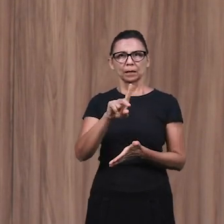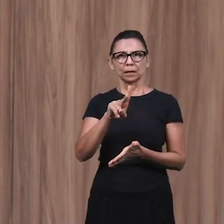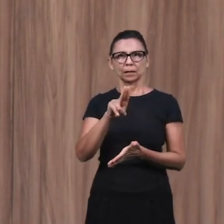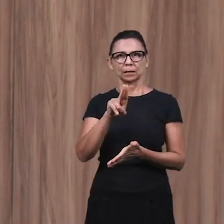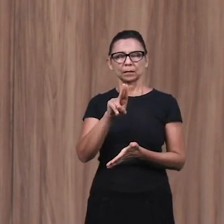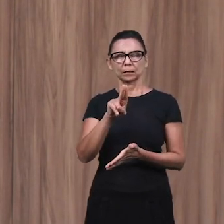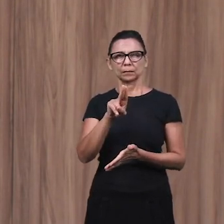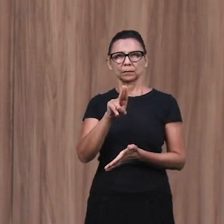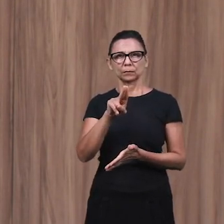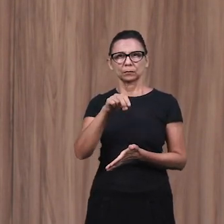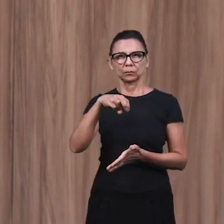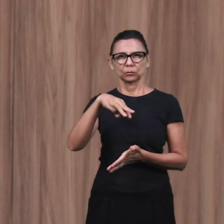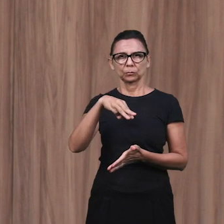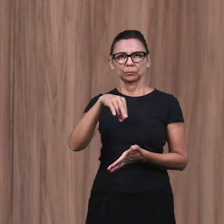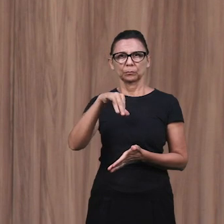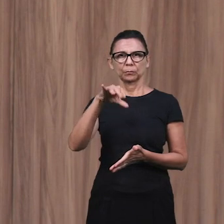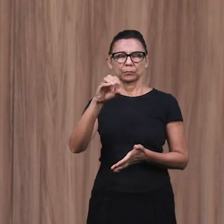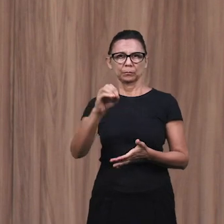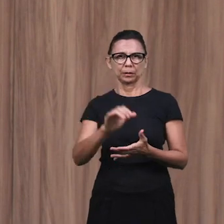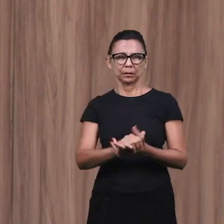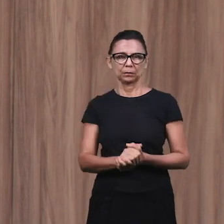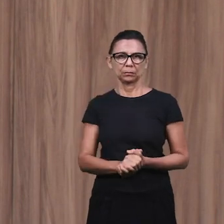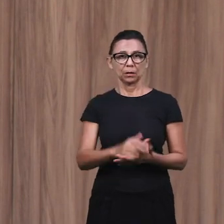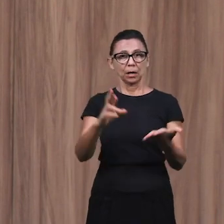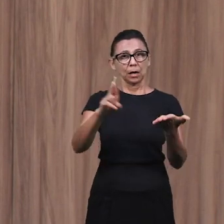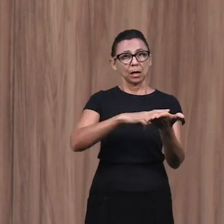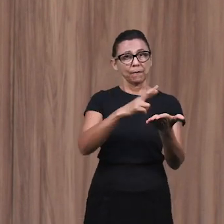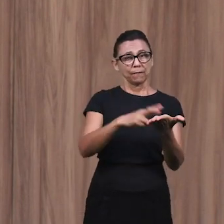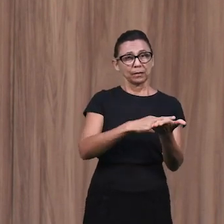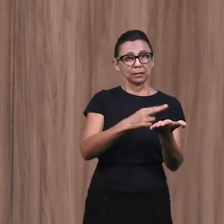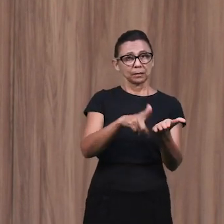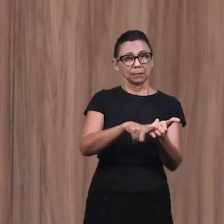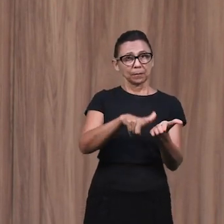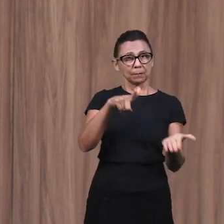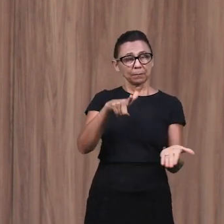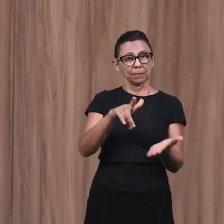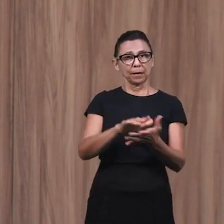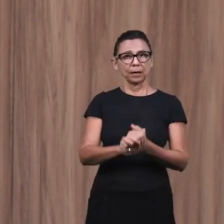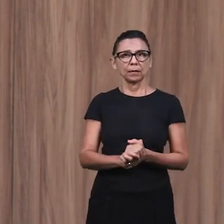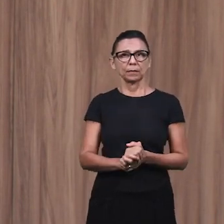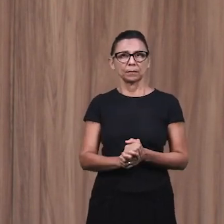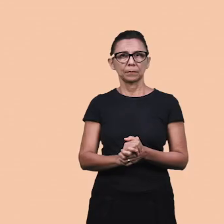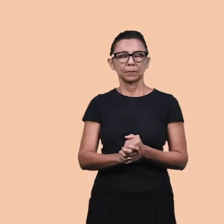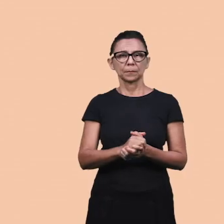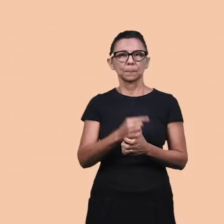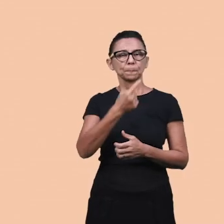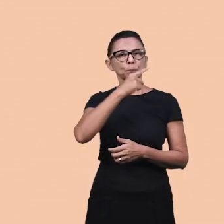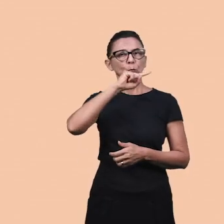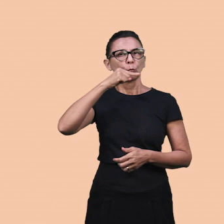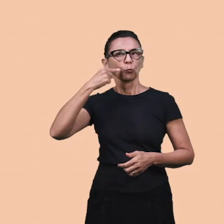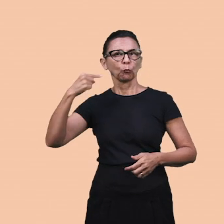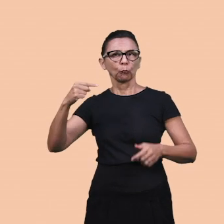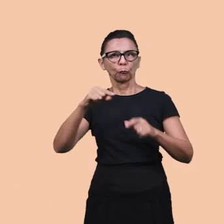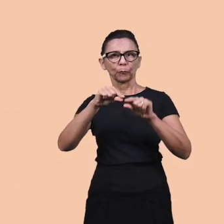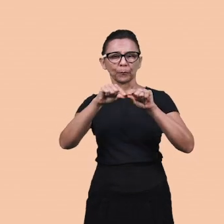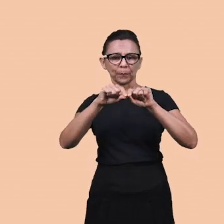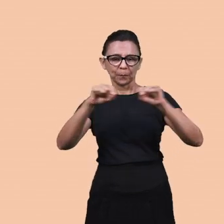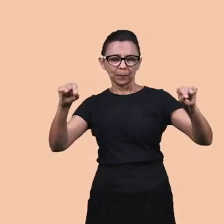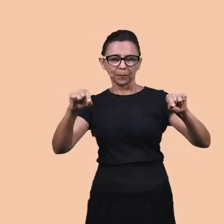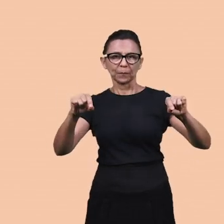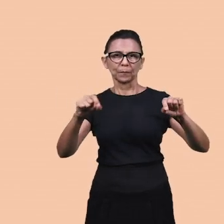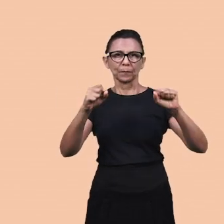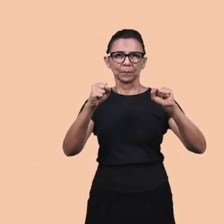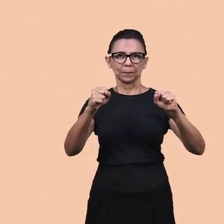ou papier, les feuilles de cahier, de magazine, donc le bâton de